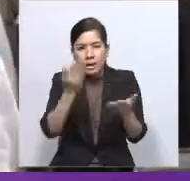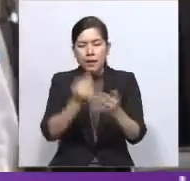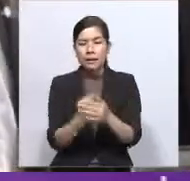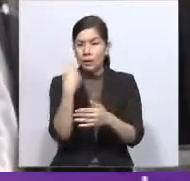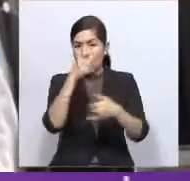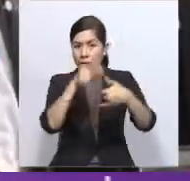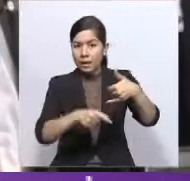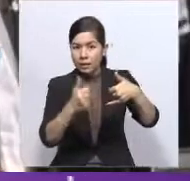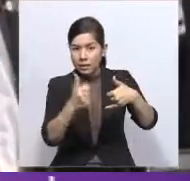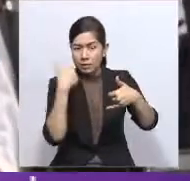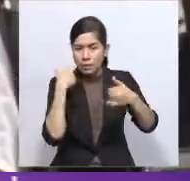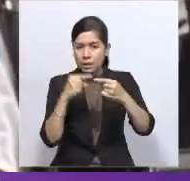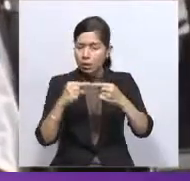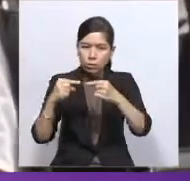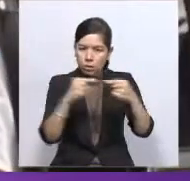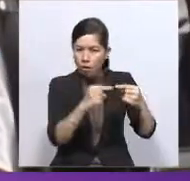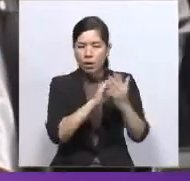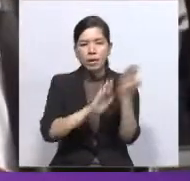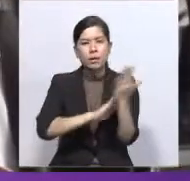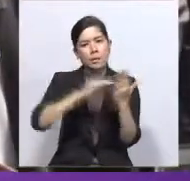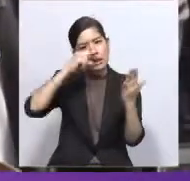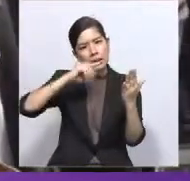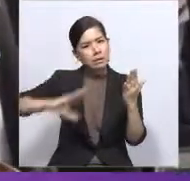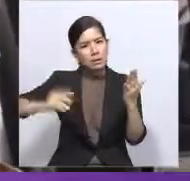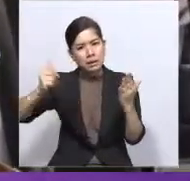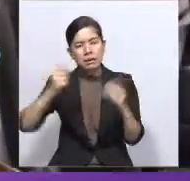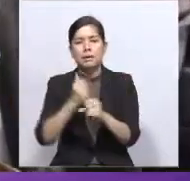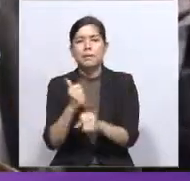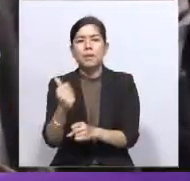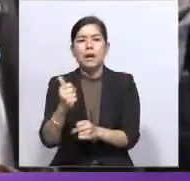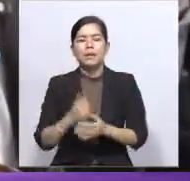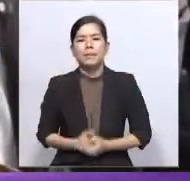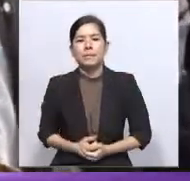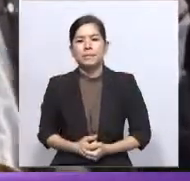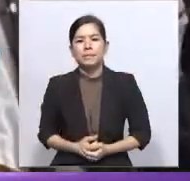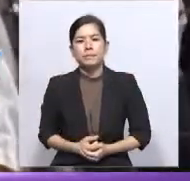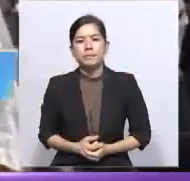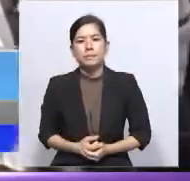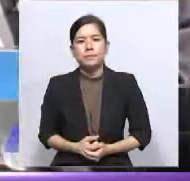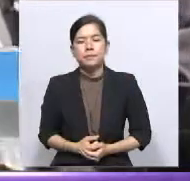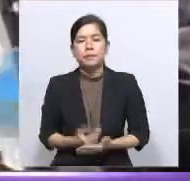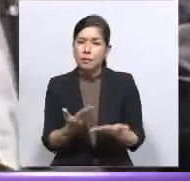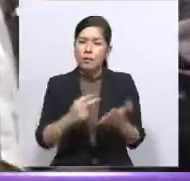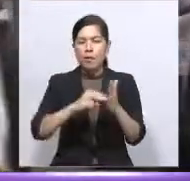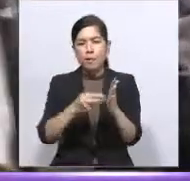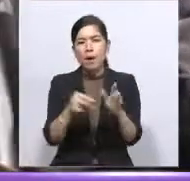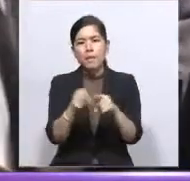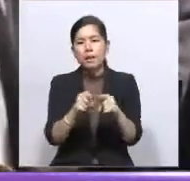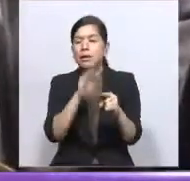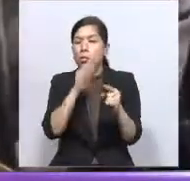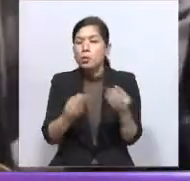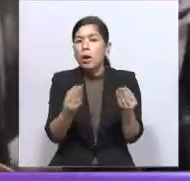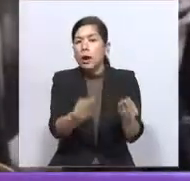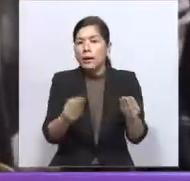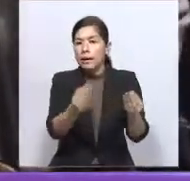ก5ปีให้มันได้แล้วทำไงแต่ถ้าจะเอาแบบง่ายๆเหรอเดี๋ยวผมให้เดี๋ยวให้แล้วเคยให้มาแล้วแข็งแรงไหมล่ะ